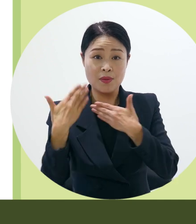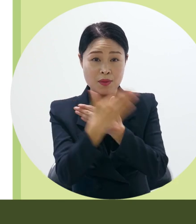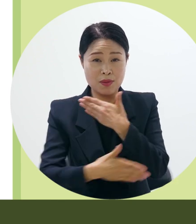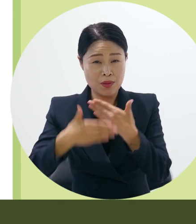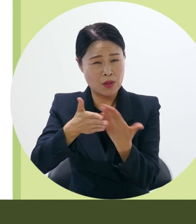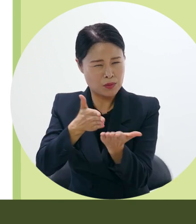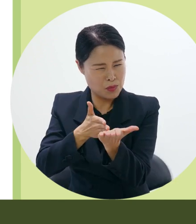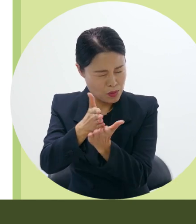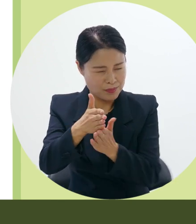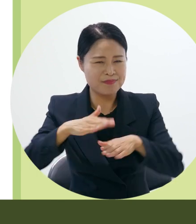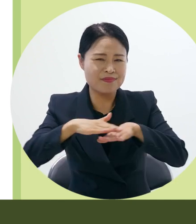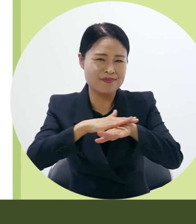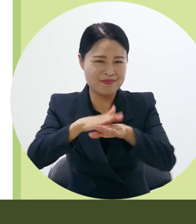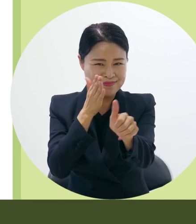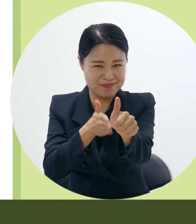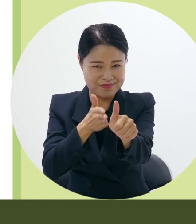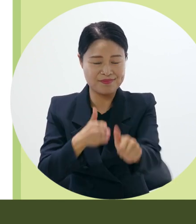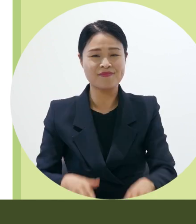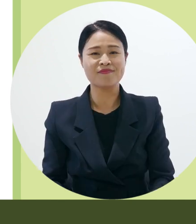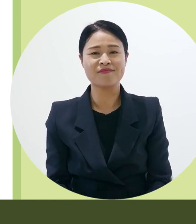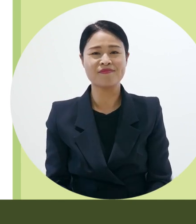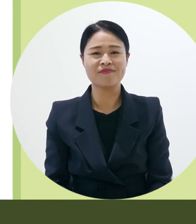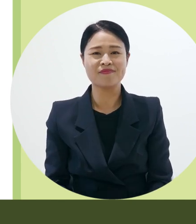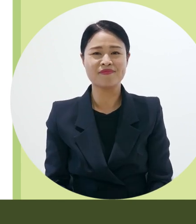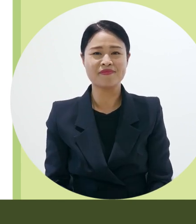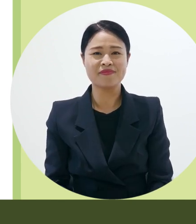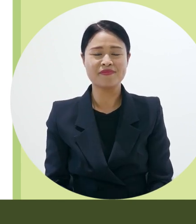외용으로만 사용하십시오.